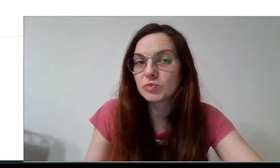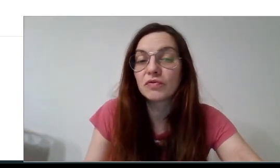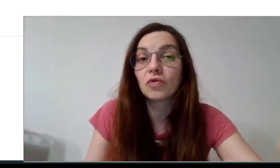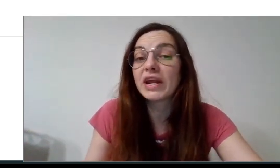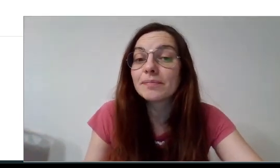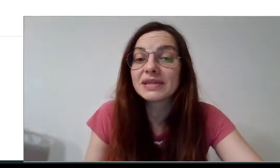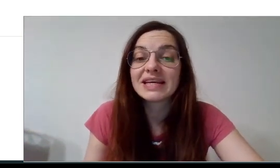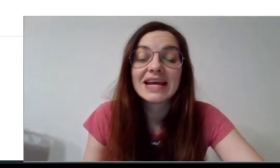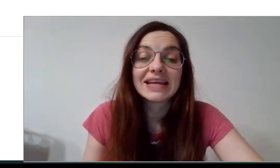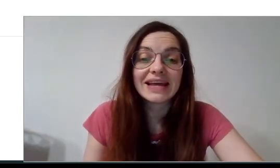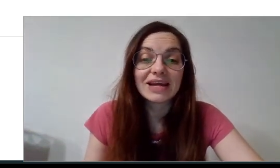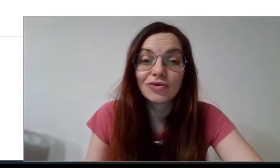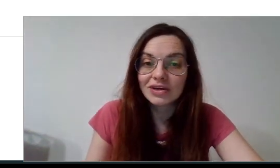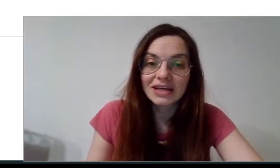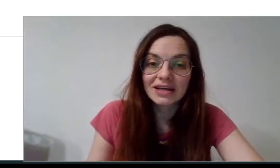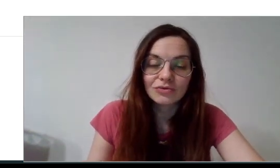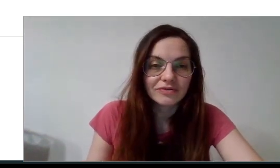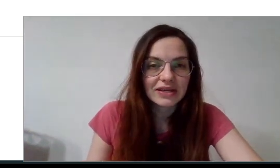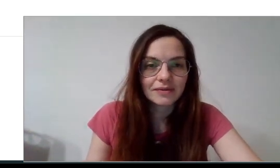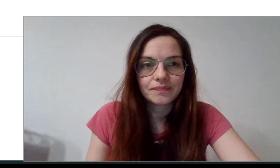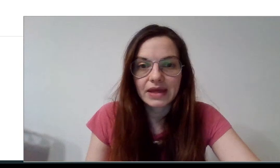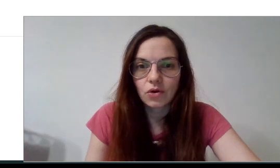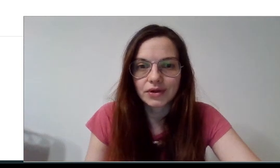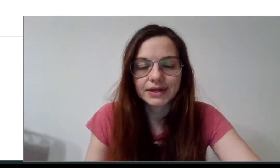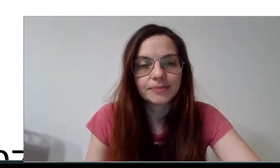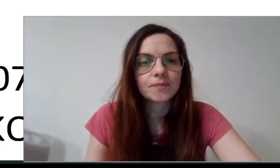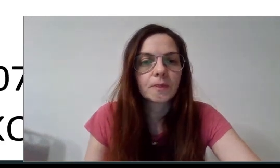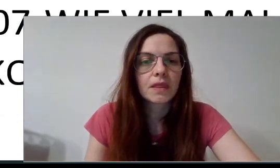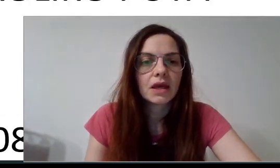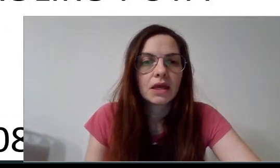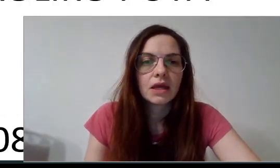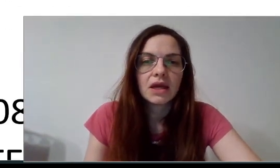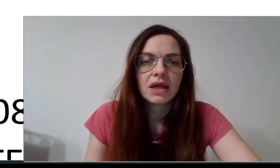zum Beispiel, wo lebt dein Onkel und so weiter. Der Onkel.